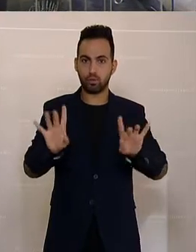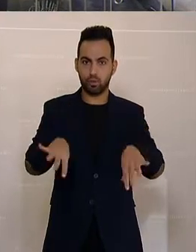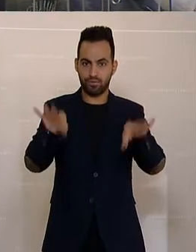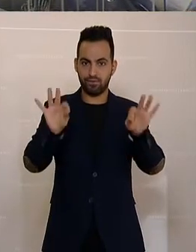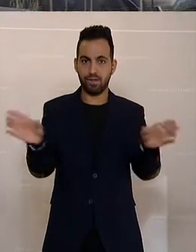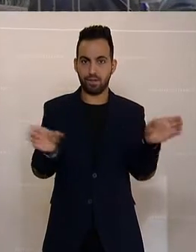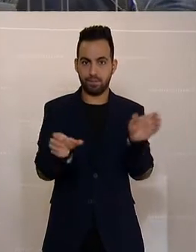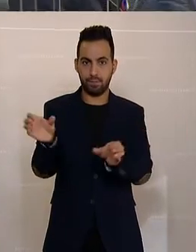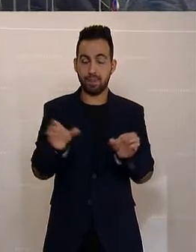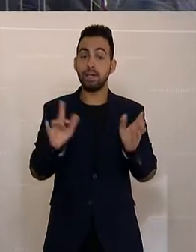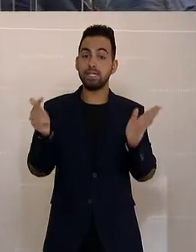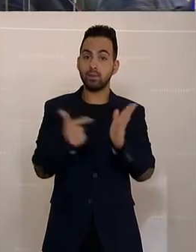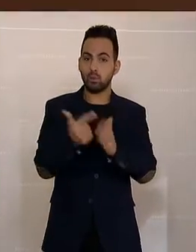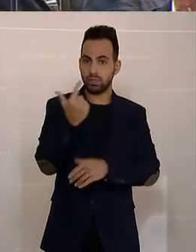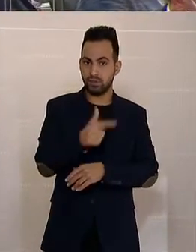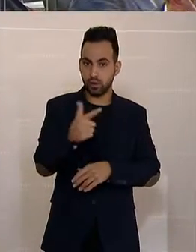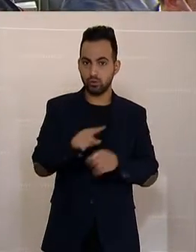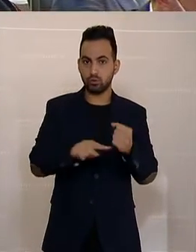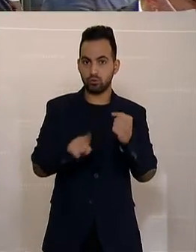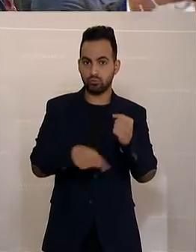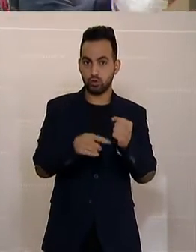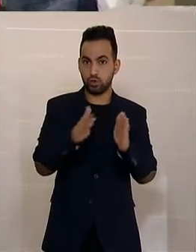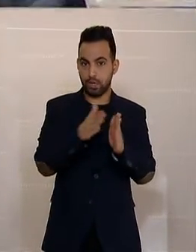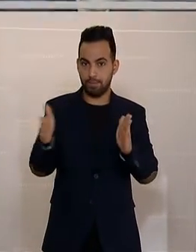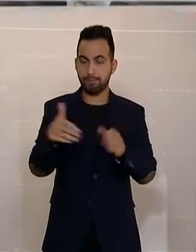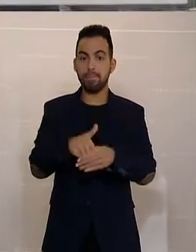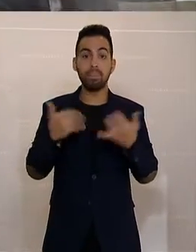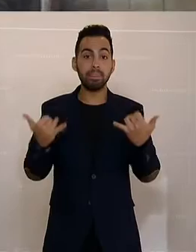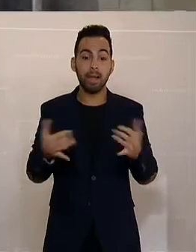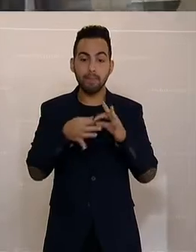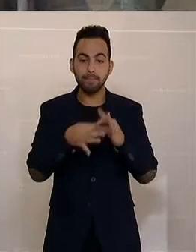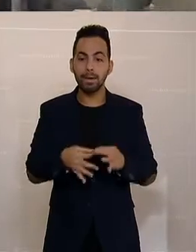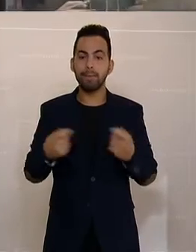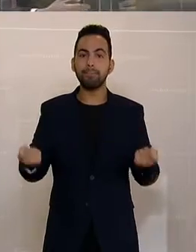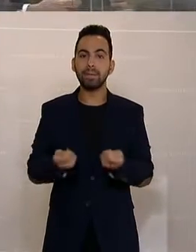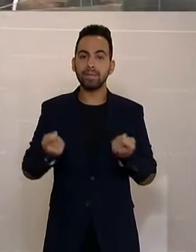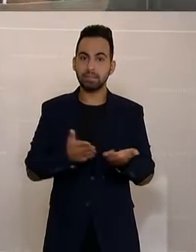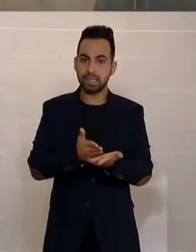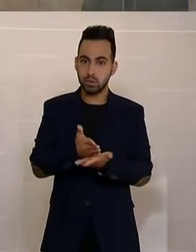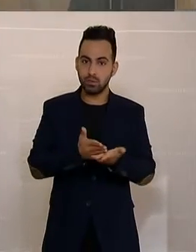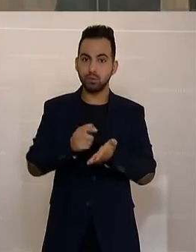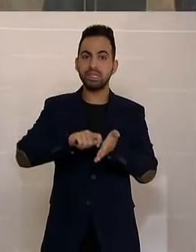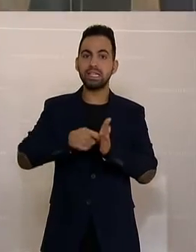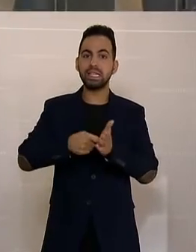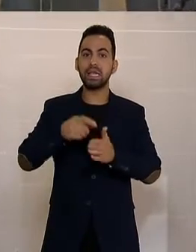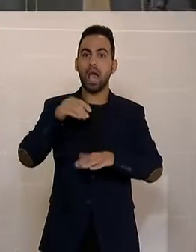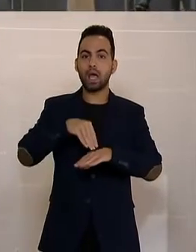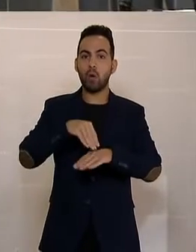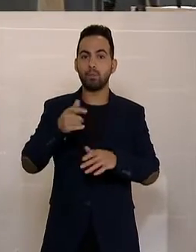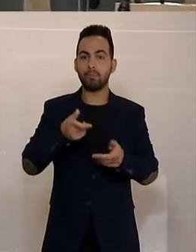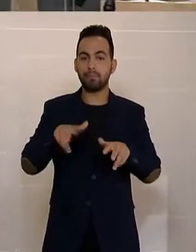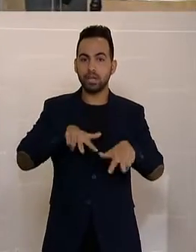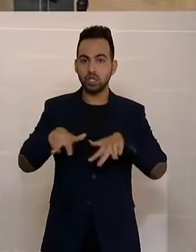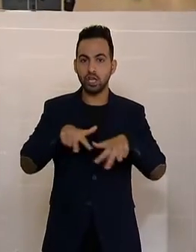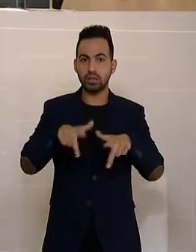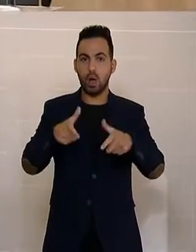jetzt zu 2022 und das Budget. Hierbei wird unter anderem der Betriebsservice und die Key-Account-ManagerInnen ausgebaut. Warum?